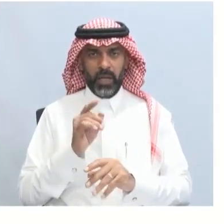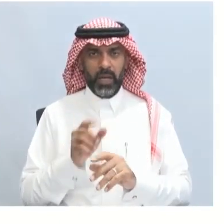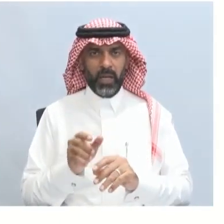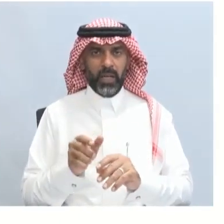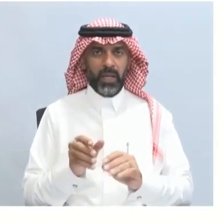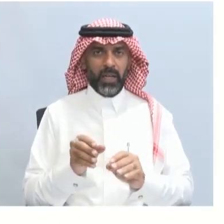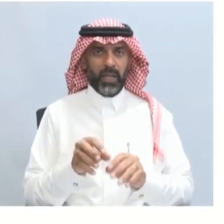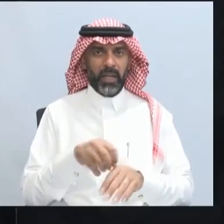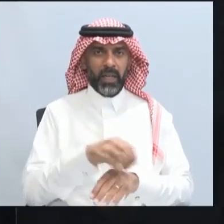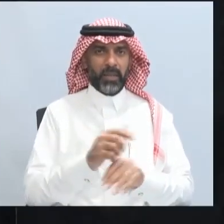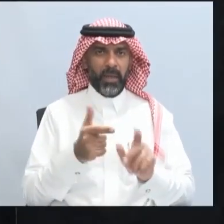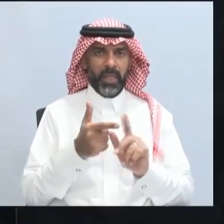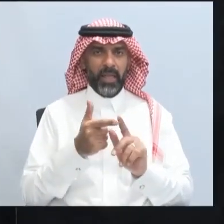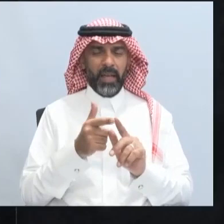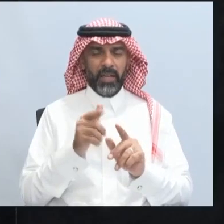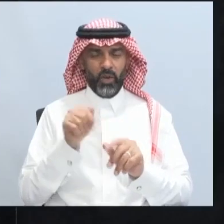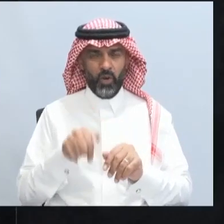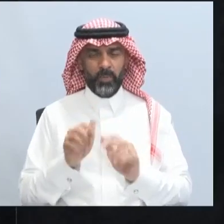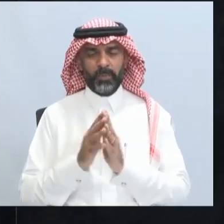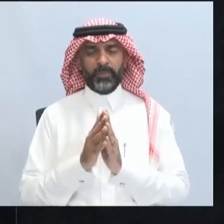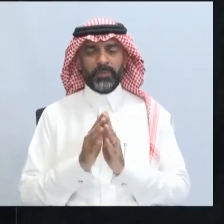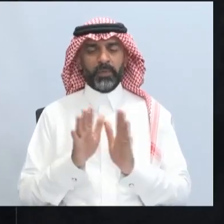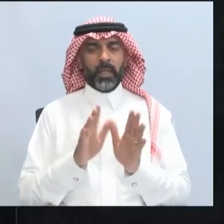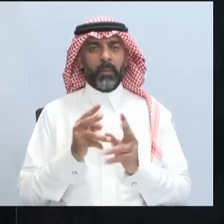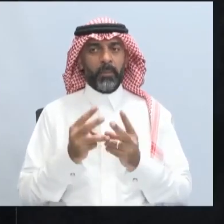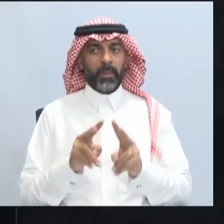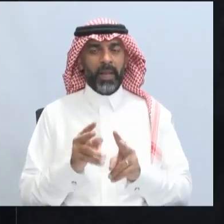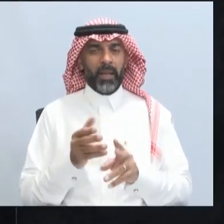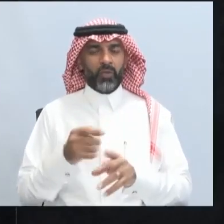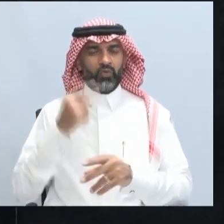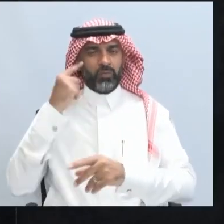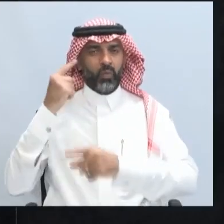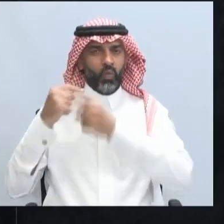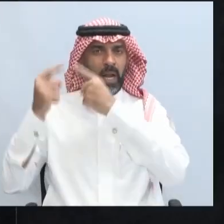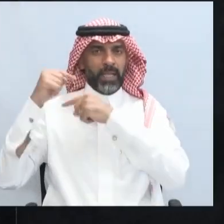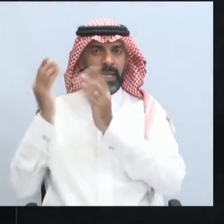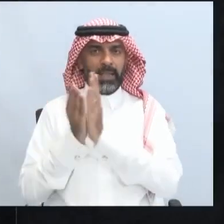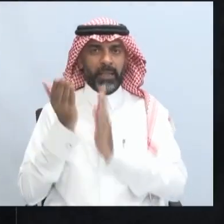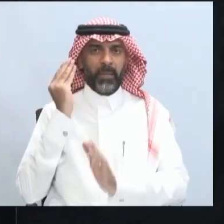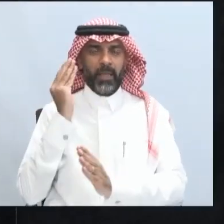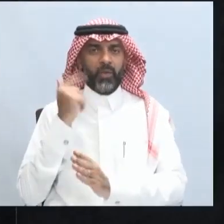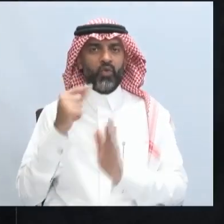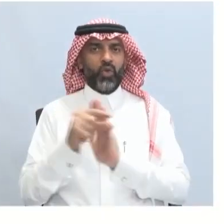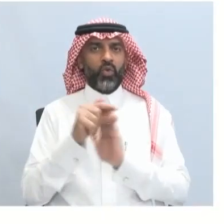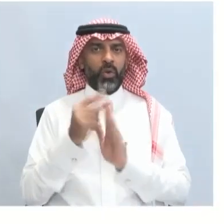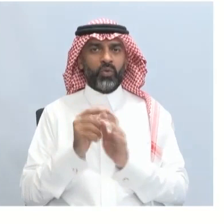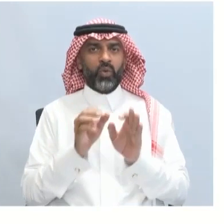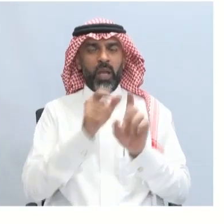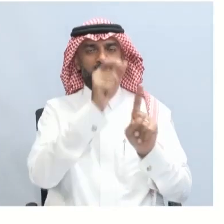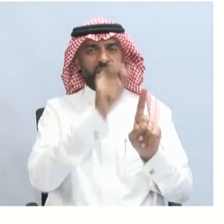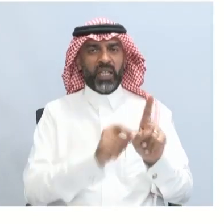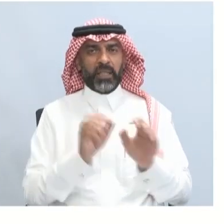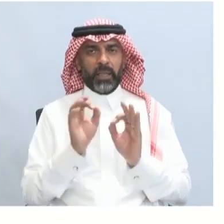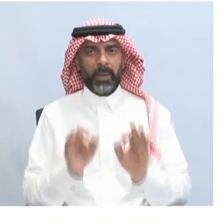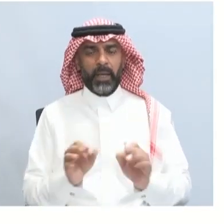وقبل الشروع في الدرس نود ان نستذكر نحن واياكم ما ذكرنا في الدرس الماضي وهو كان بعنوان الشخص الطبيعي